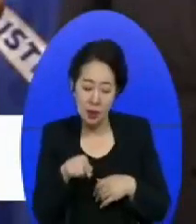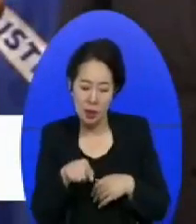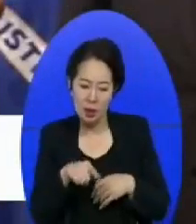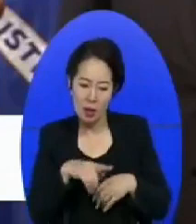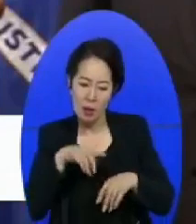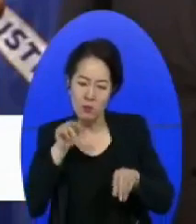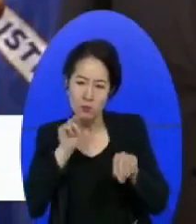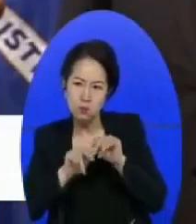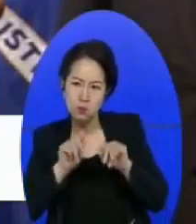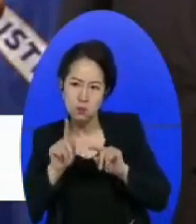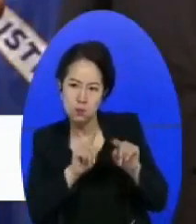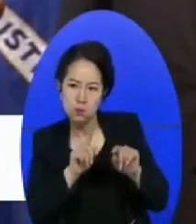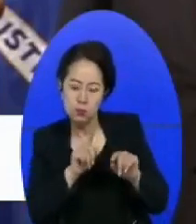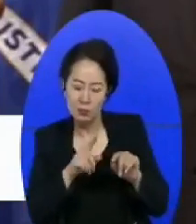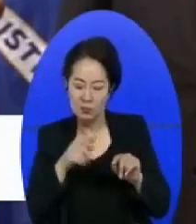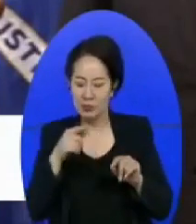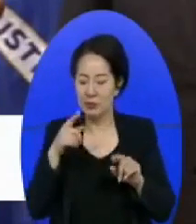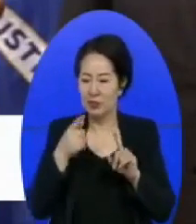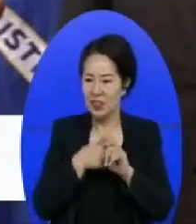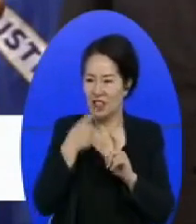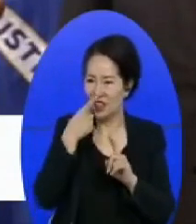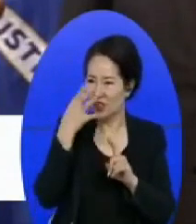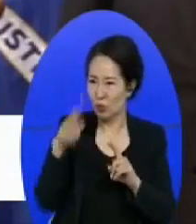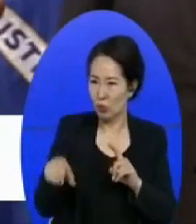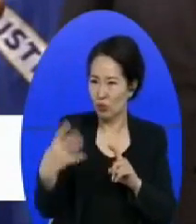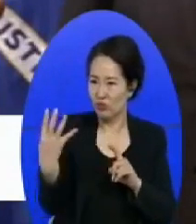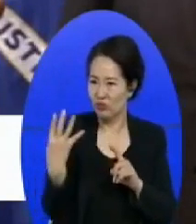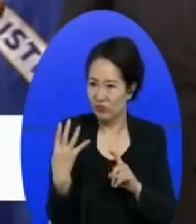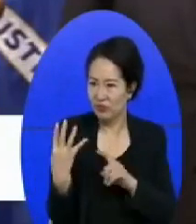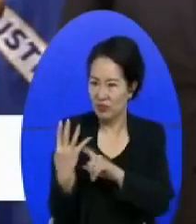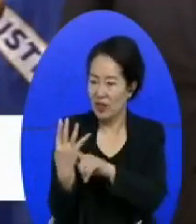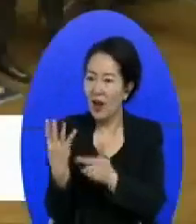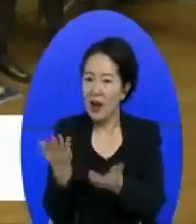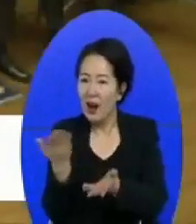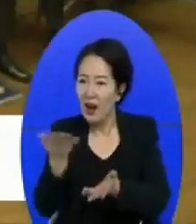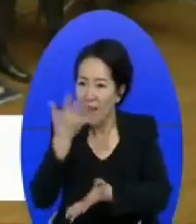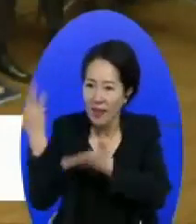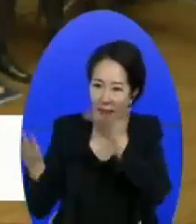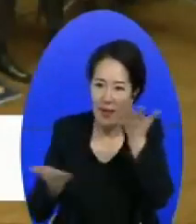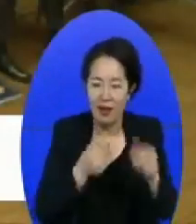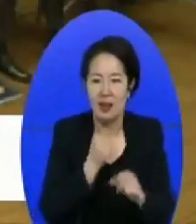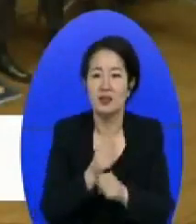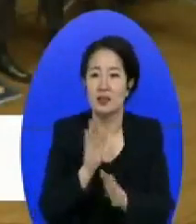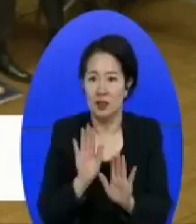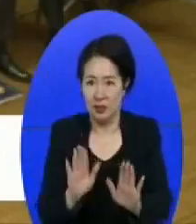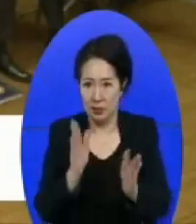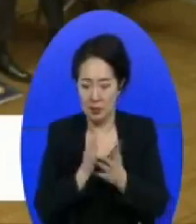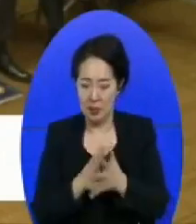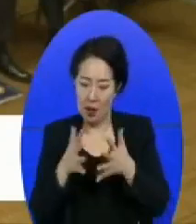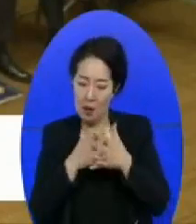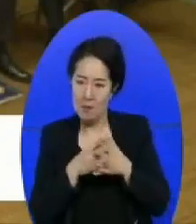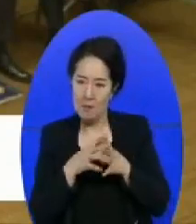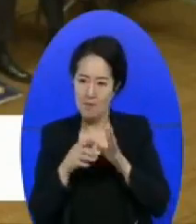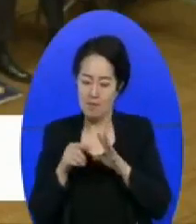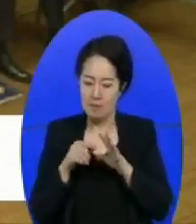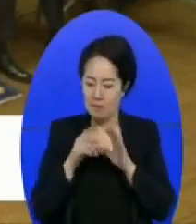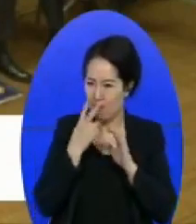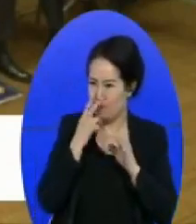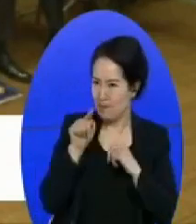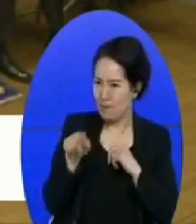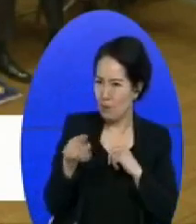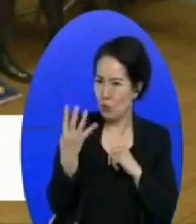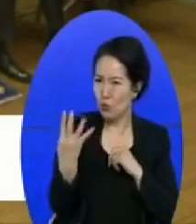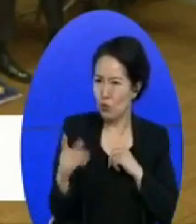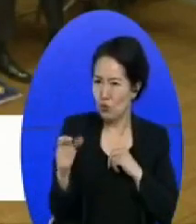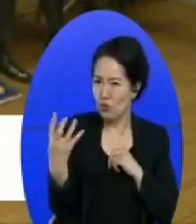холбооны мөрдөх товчоо хятадын армийн 4 албахагчийг эрен сурвалжилж эхэлжээ. Одоогоор Америкийн нэгдсэн улсын сэжиглэж байгаа хятадын армийн